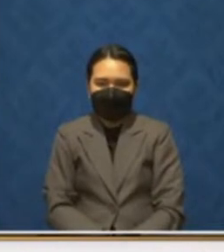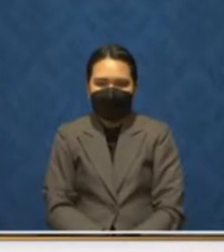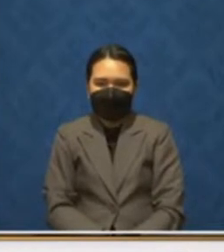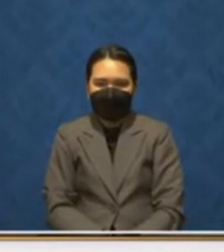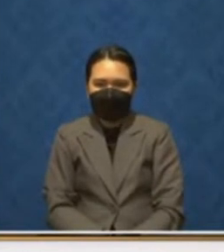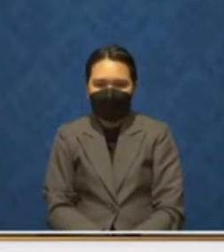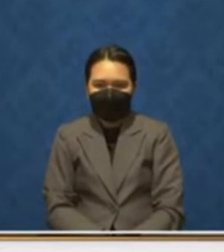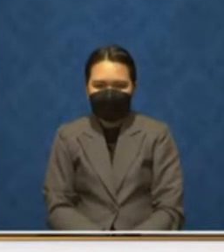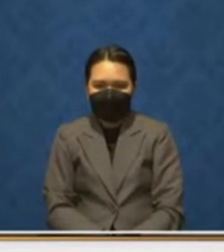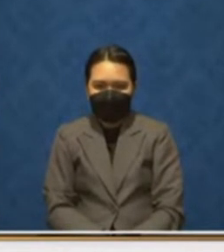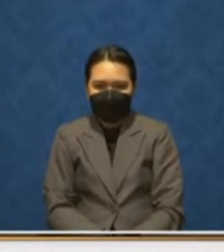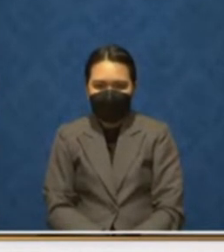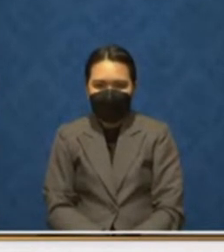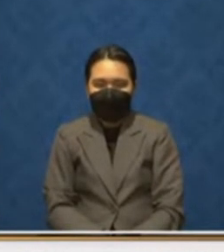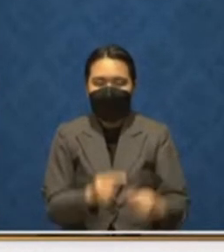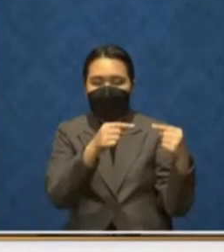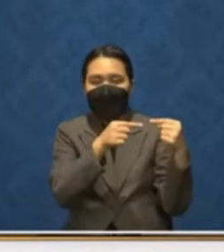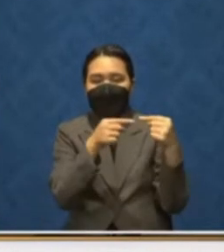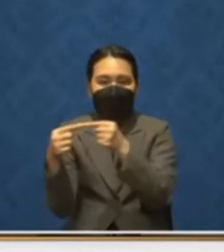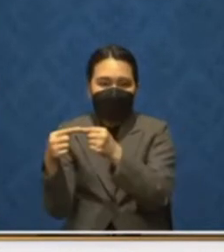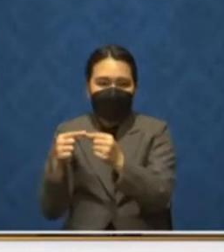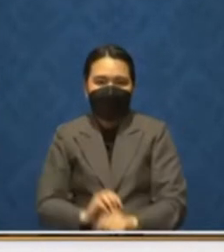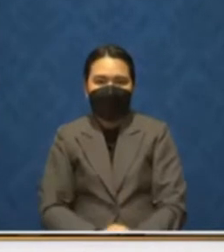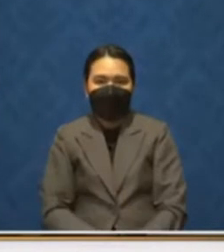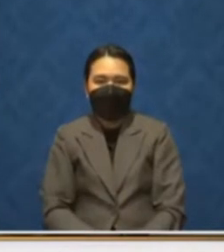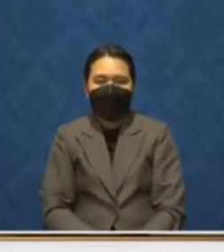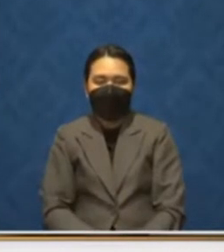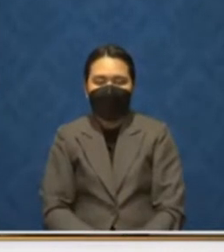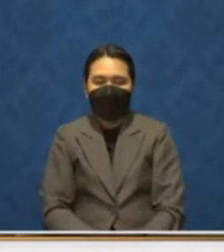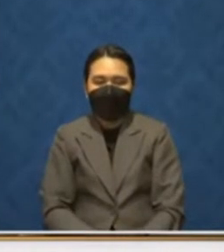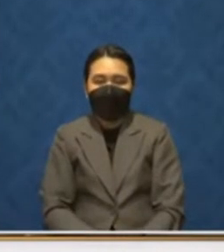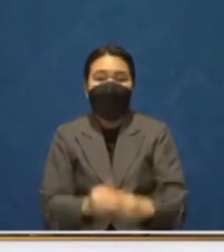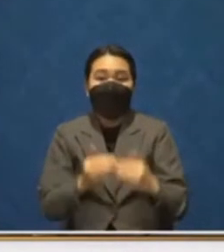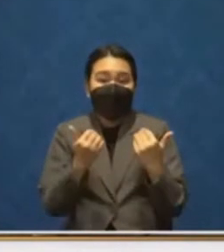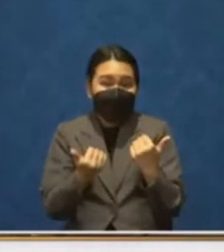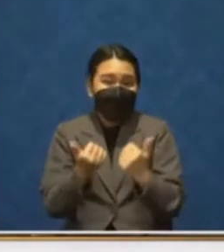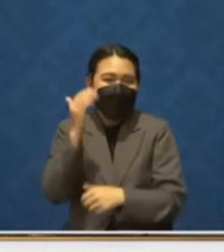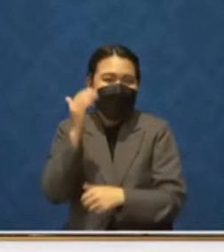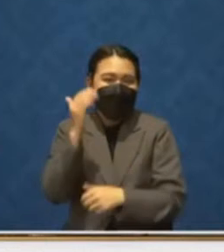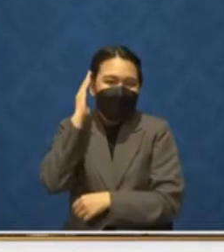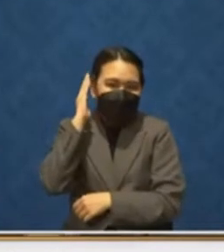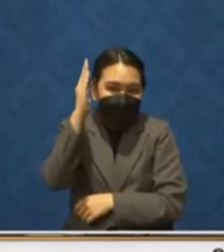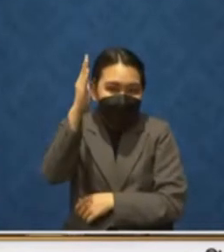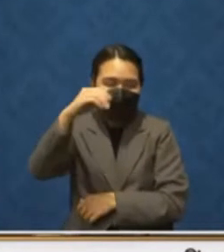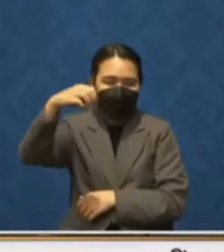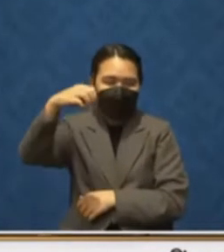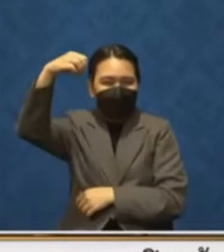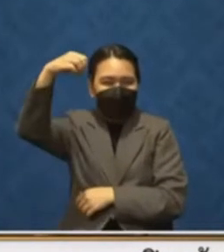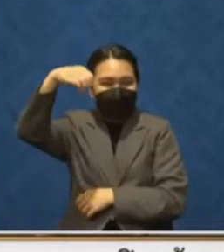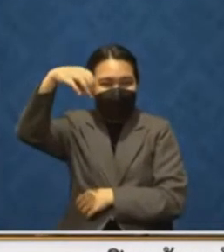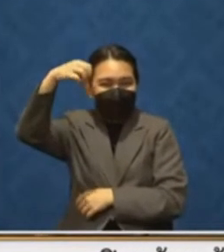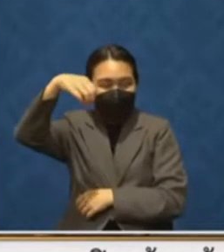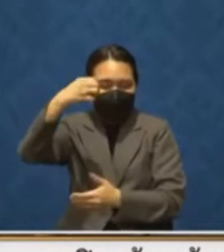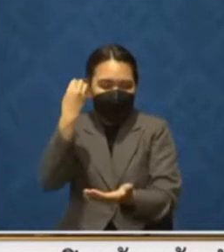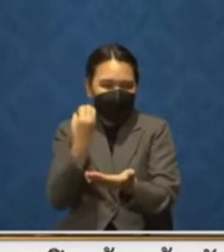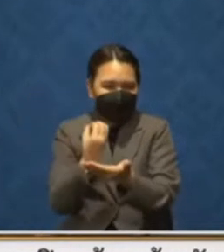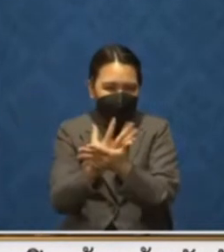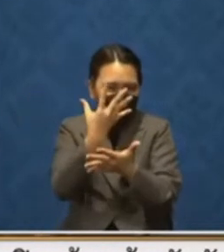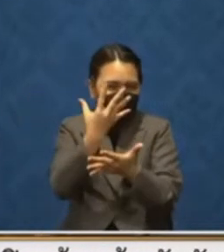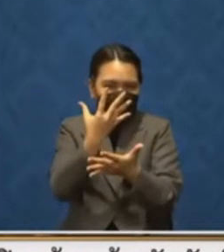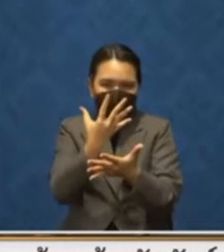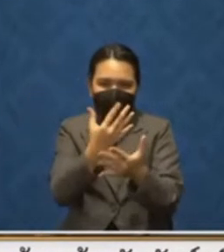ต่อไปสถานครับจากต่อไปค่าไฟจะแทงไม่หยุดเพราะว่า